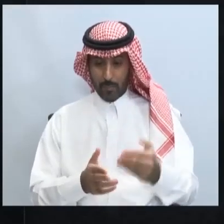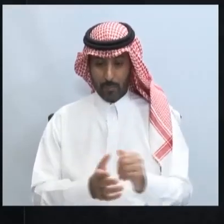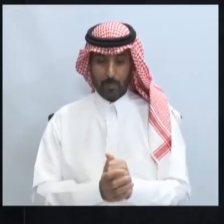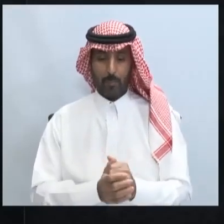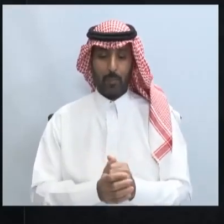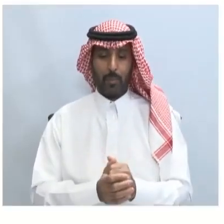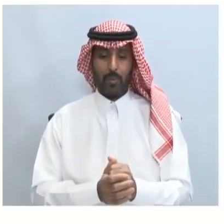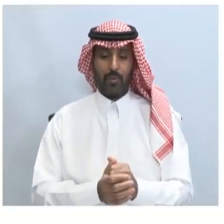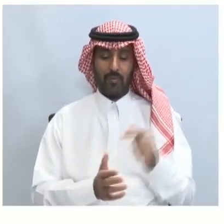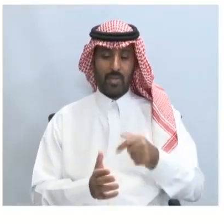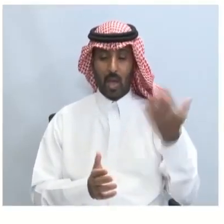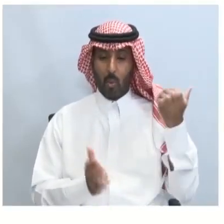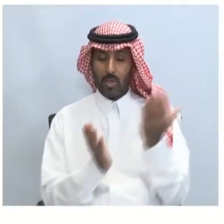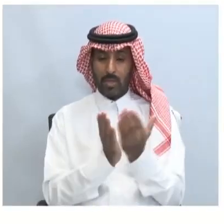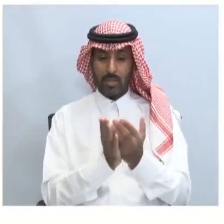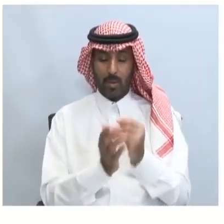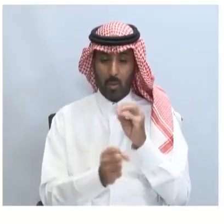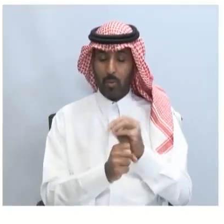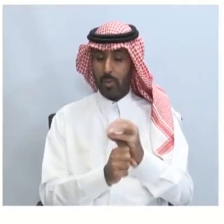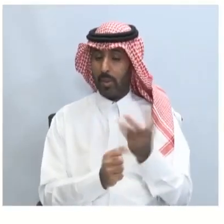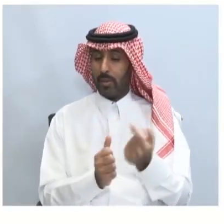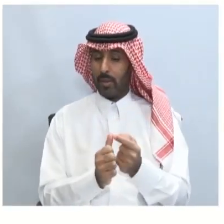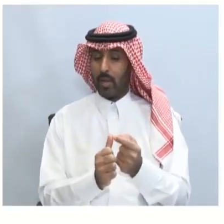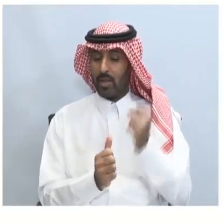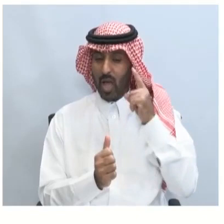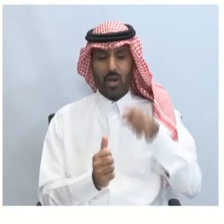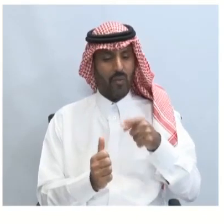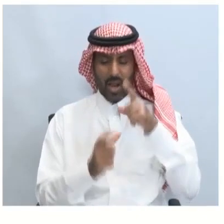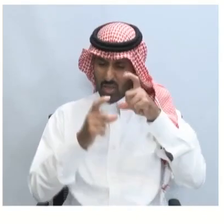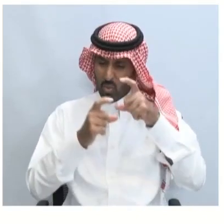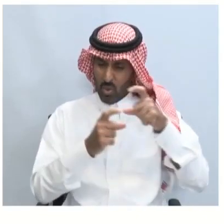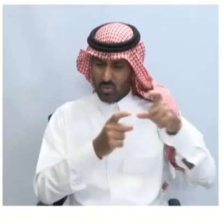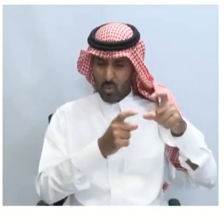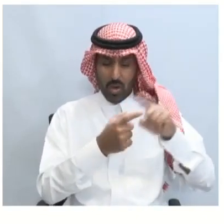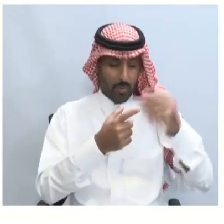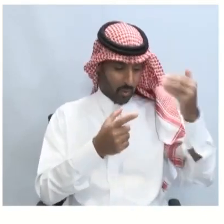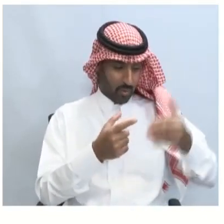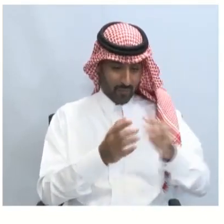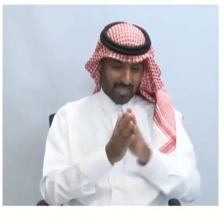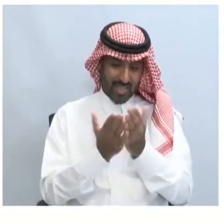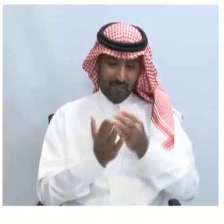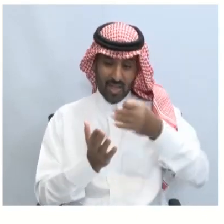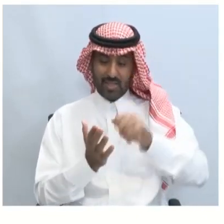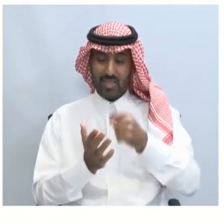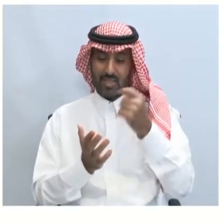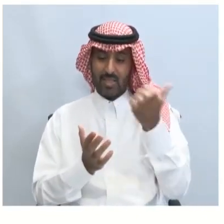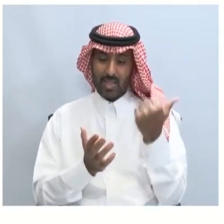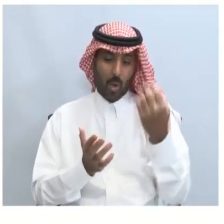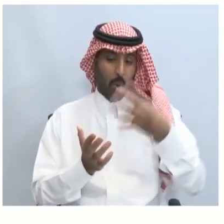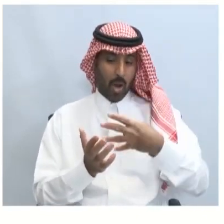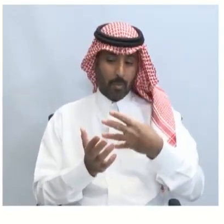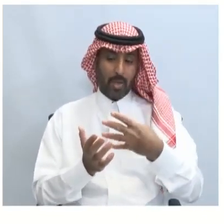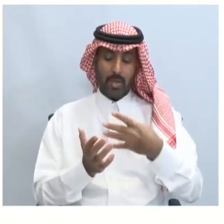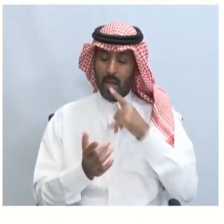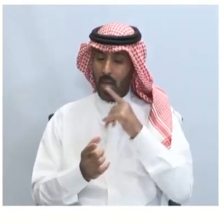بالتلوين في الدرس الماضي تناولنا ما ياتي التعرف على الصور المعروضه في صفحه 46